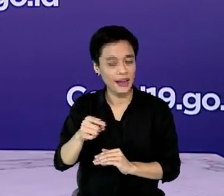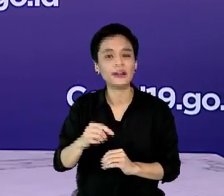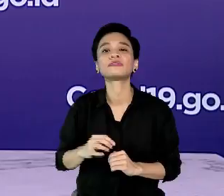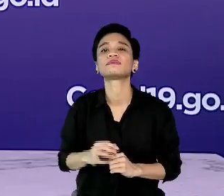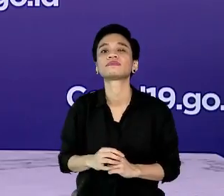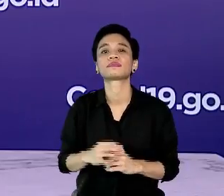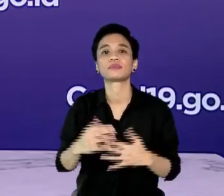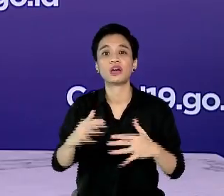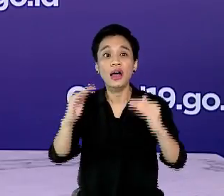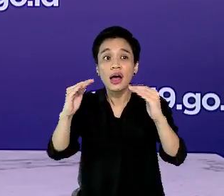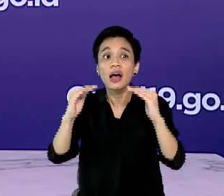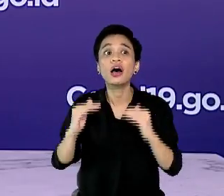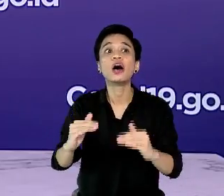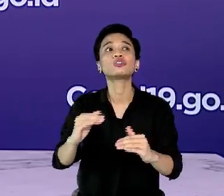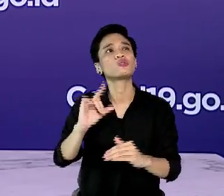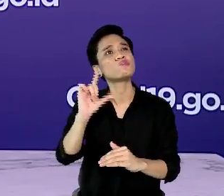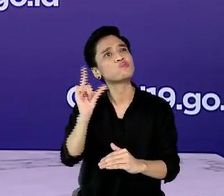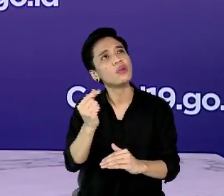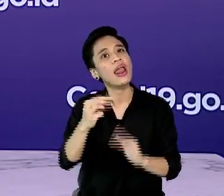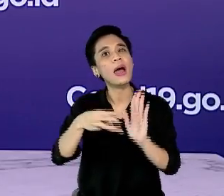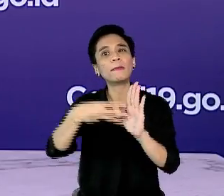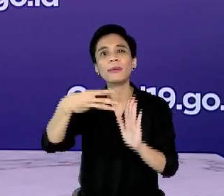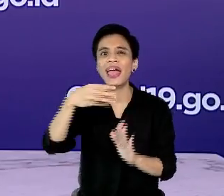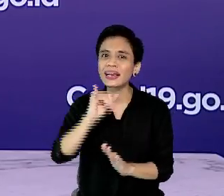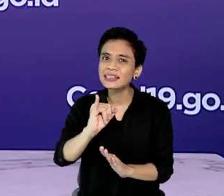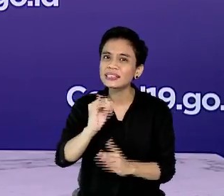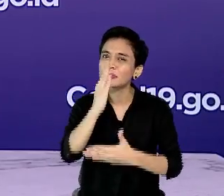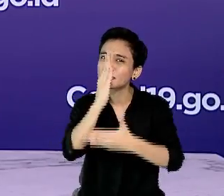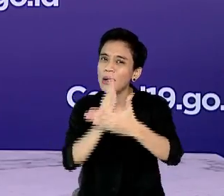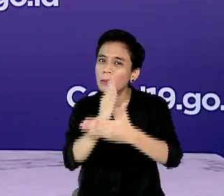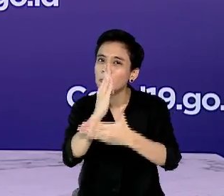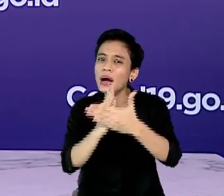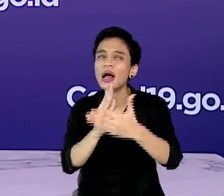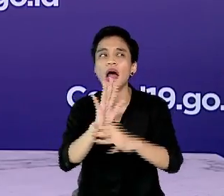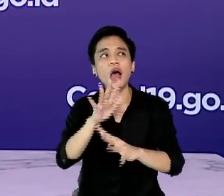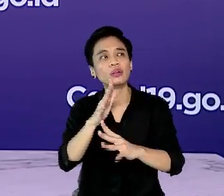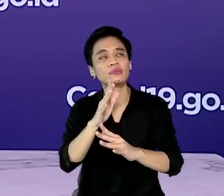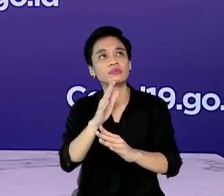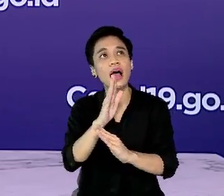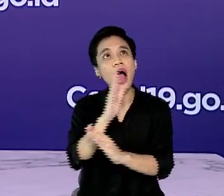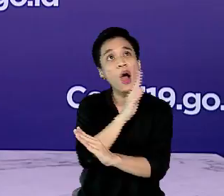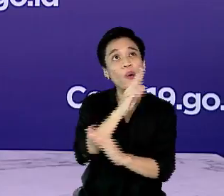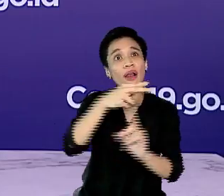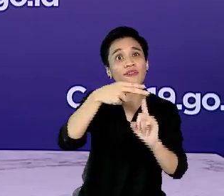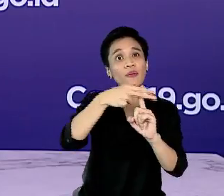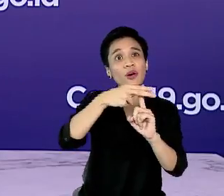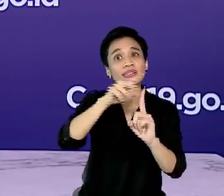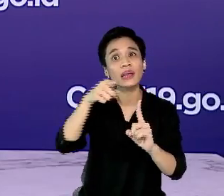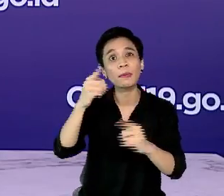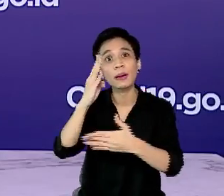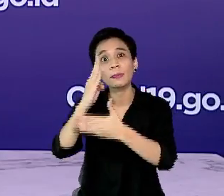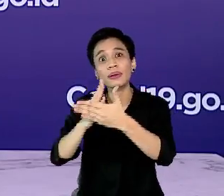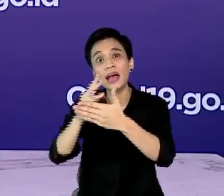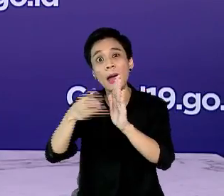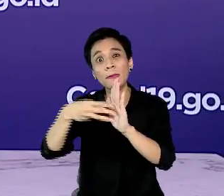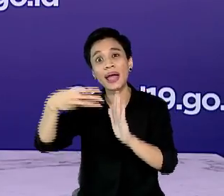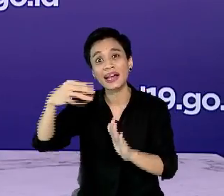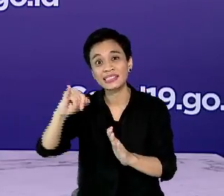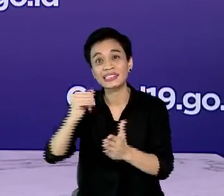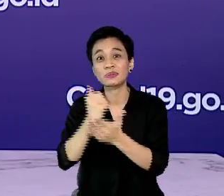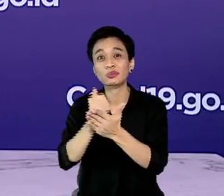pertengahan bulan Mei, mulai dari sekitar awal bulan Februari, kasus di Indonesia terus